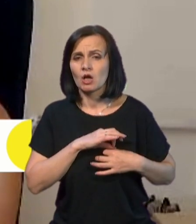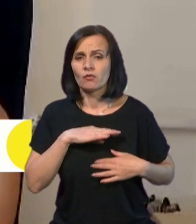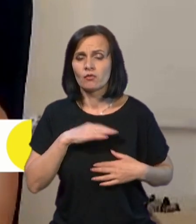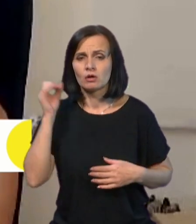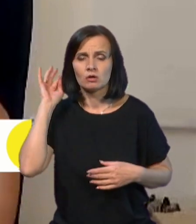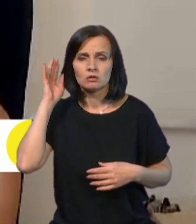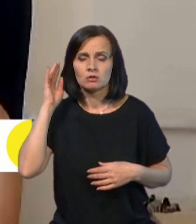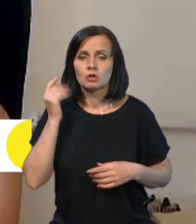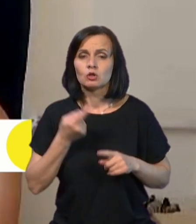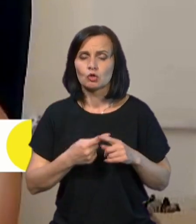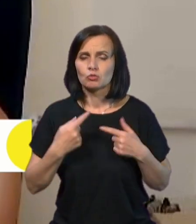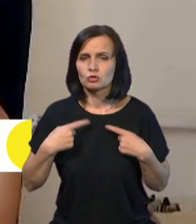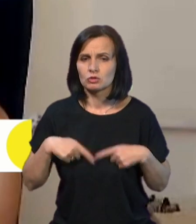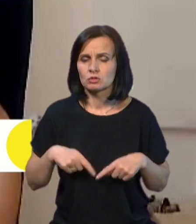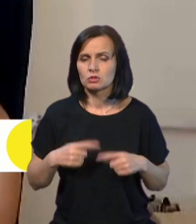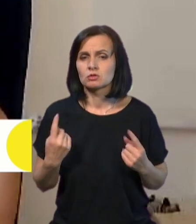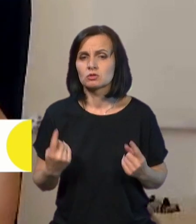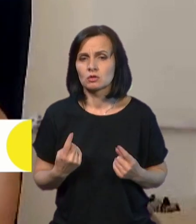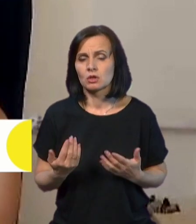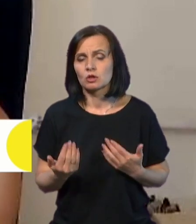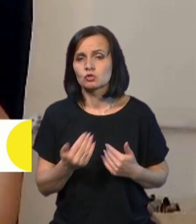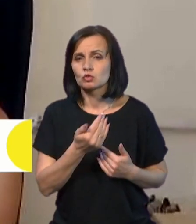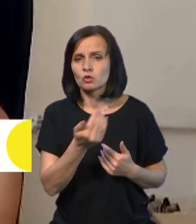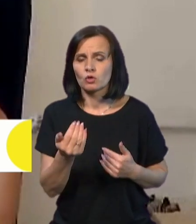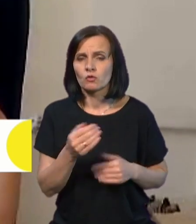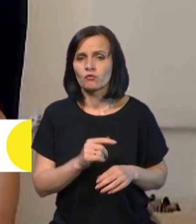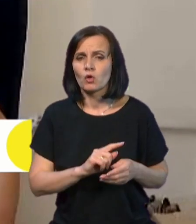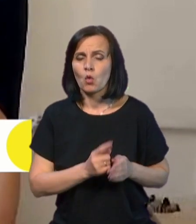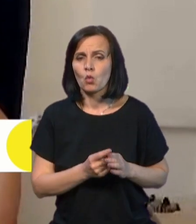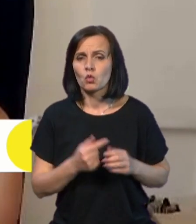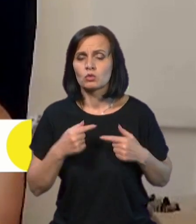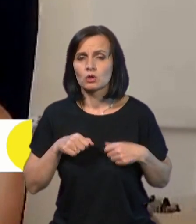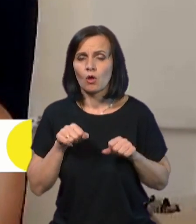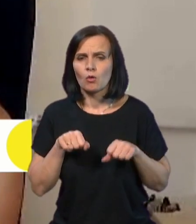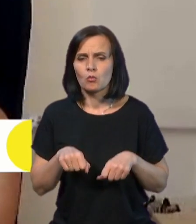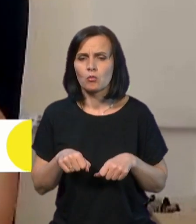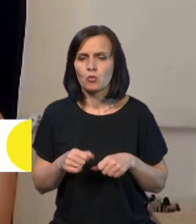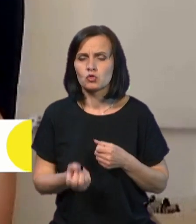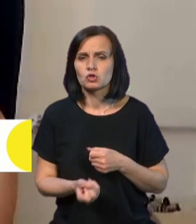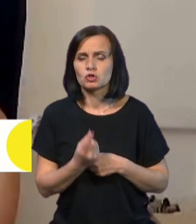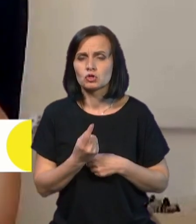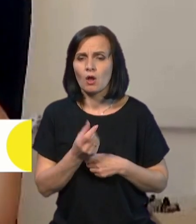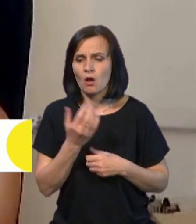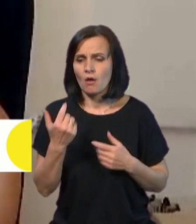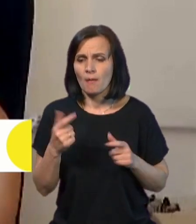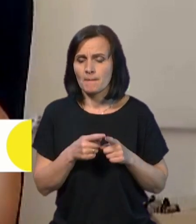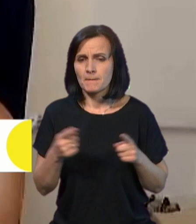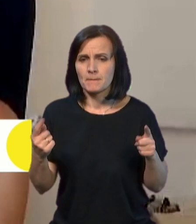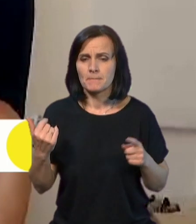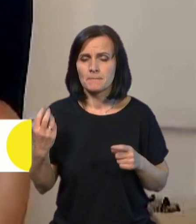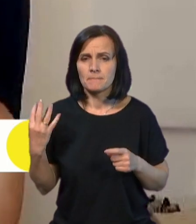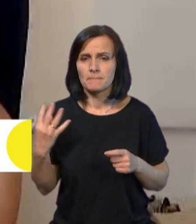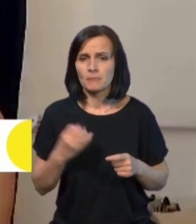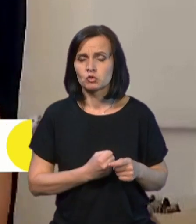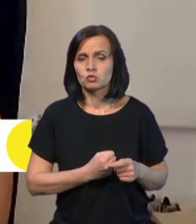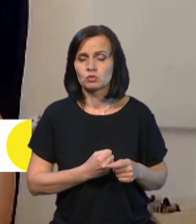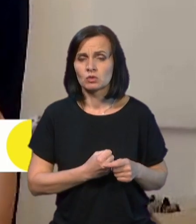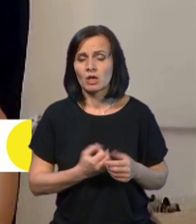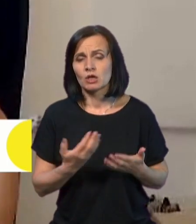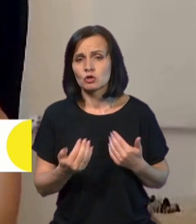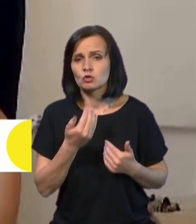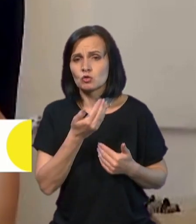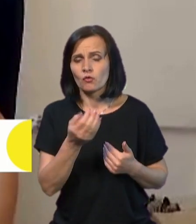я закликаю... Ось ви зазначили, можна, вибачте, перепрошую, переб'ю, але хочу запитати просто одразу по гарячих слідах. Ви говорите, що